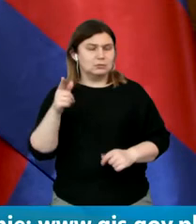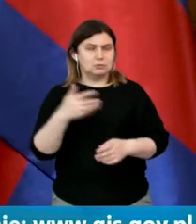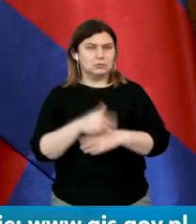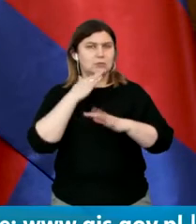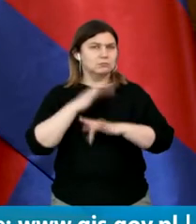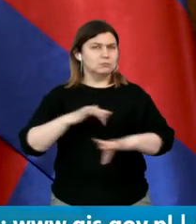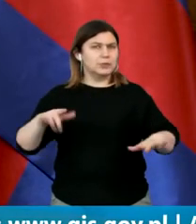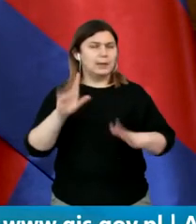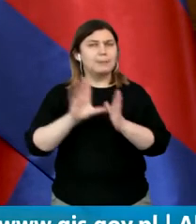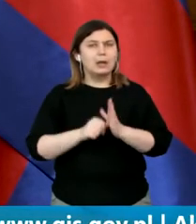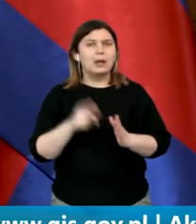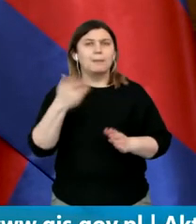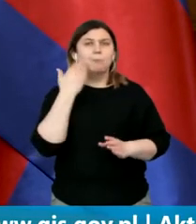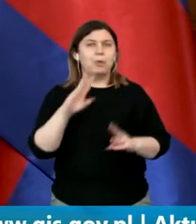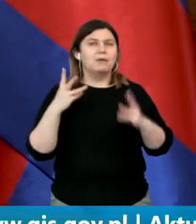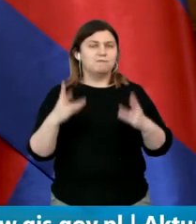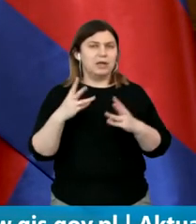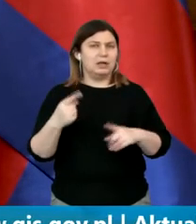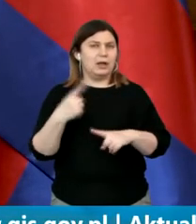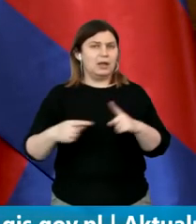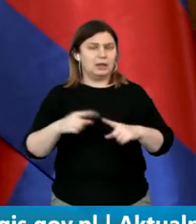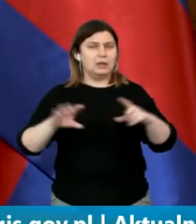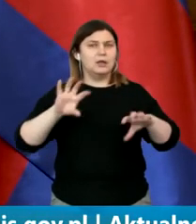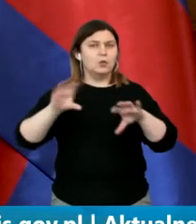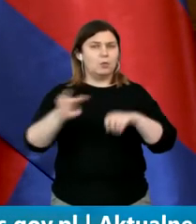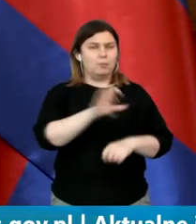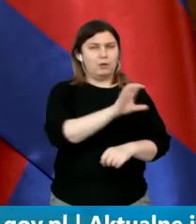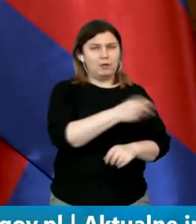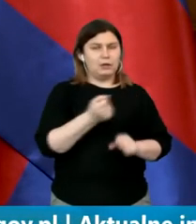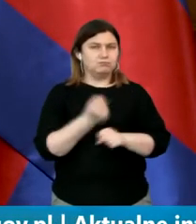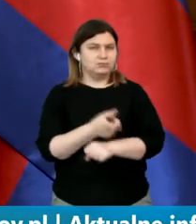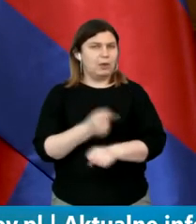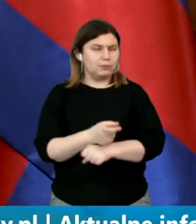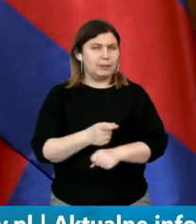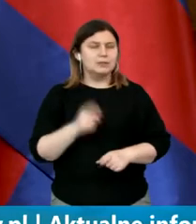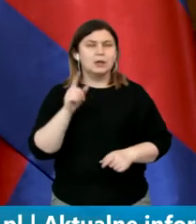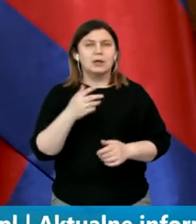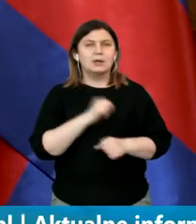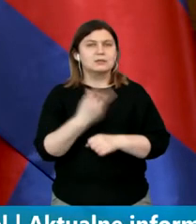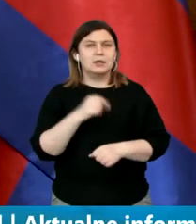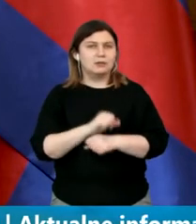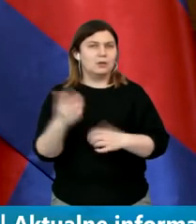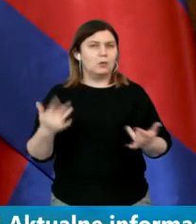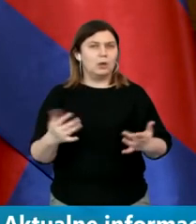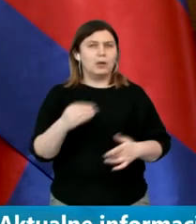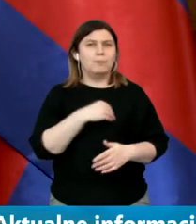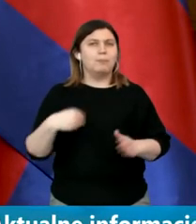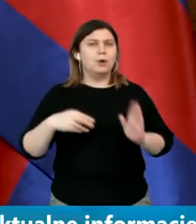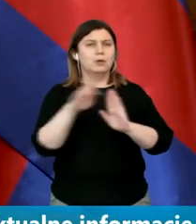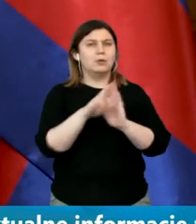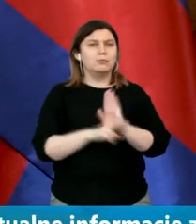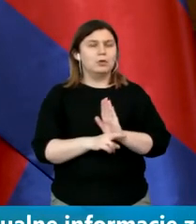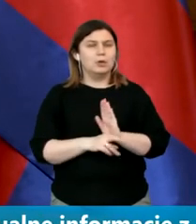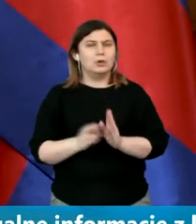naszym mieście stanowią bardzo ważny element selektywnej zbiórki odpadów. Ale nie jest to proste, chcę powiedzieć, że polskie przepisy